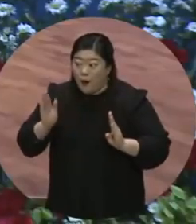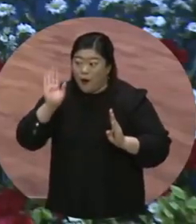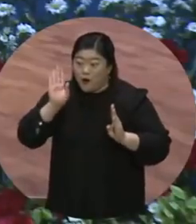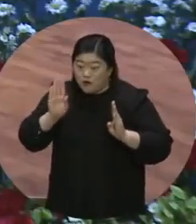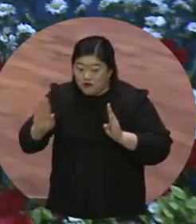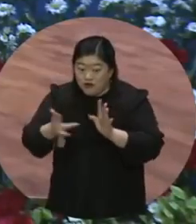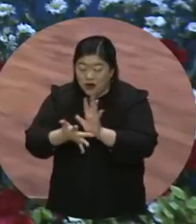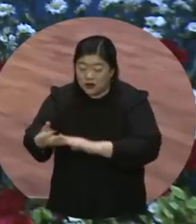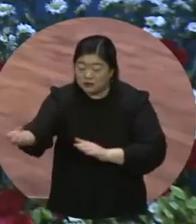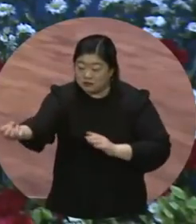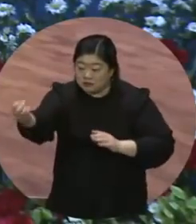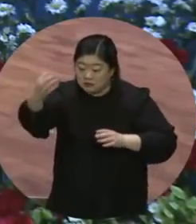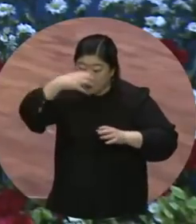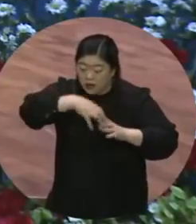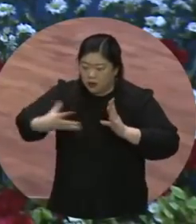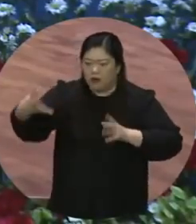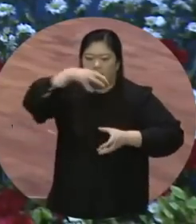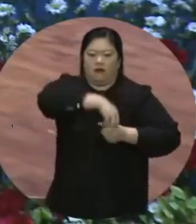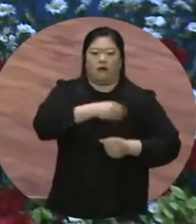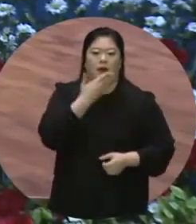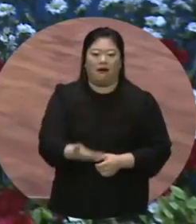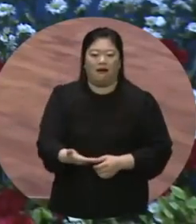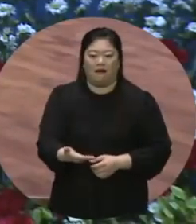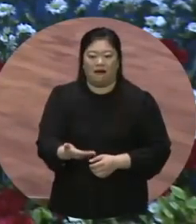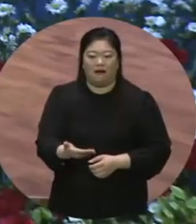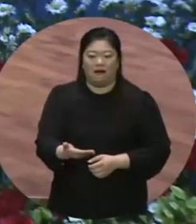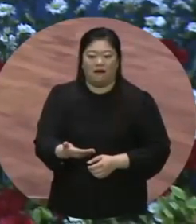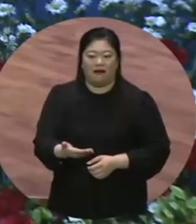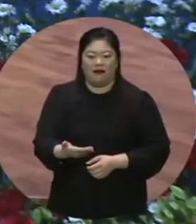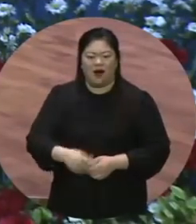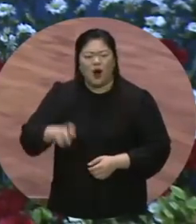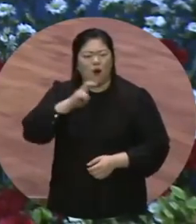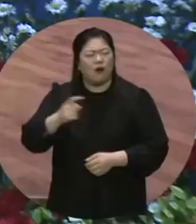영혼 구원받고 육신적으로 위로받고 그렇게